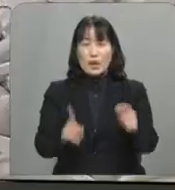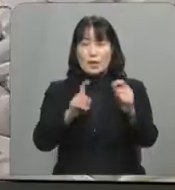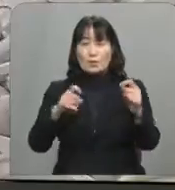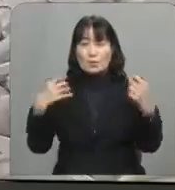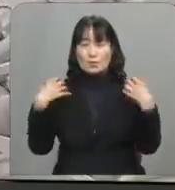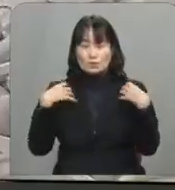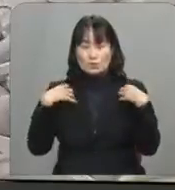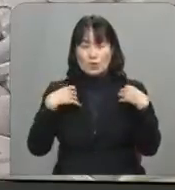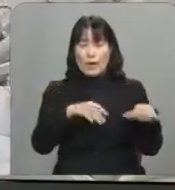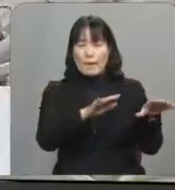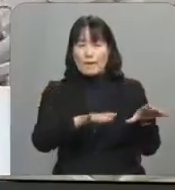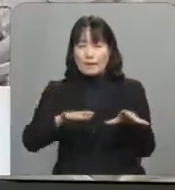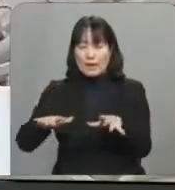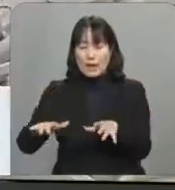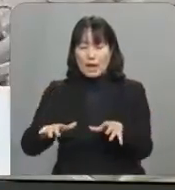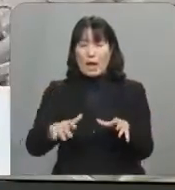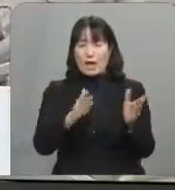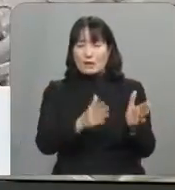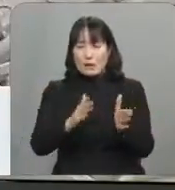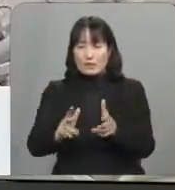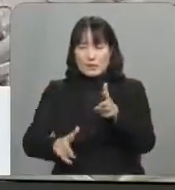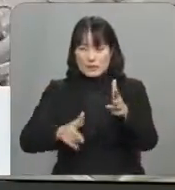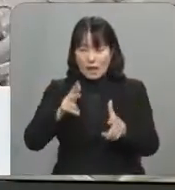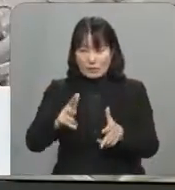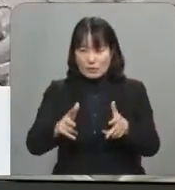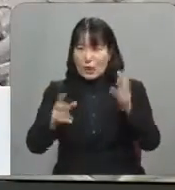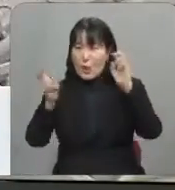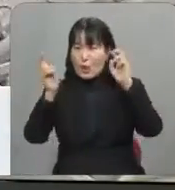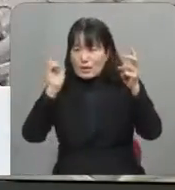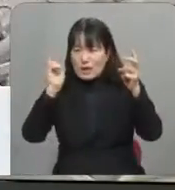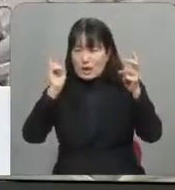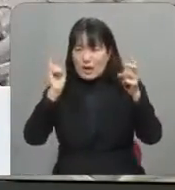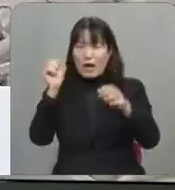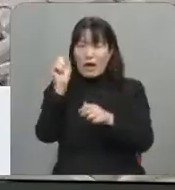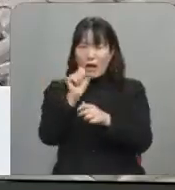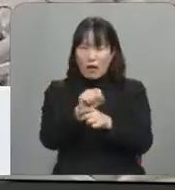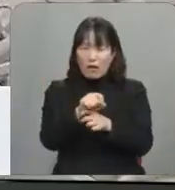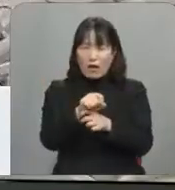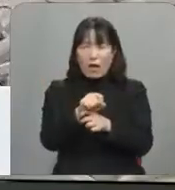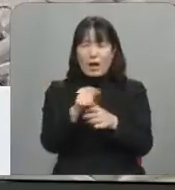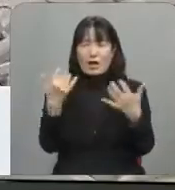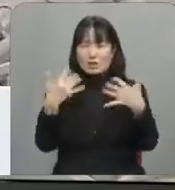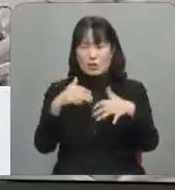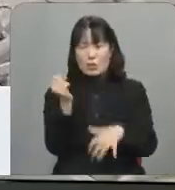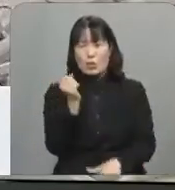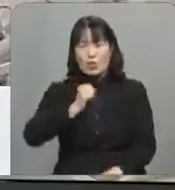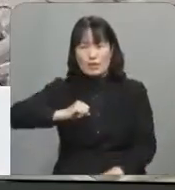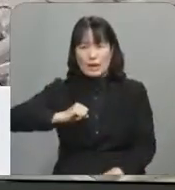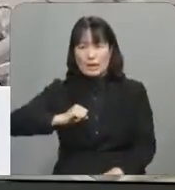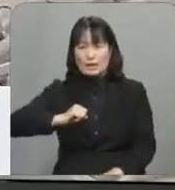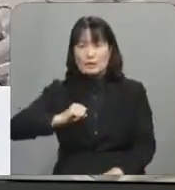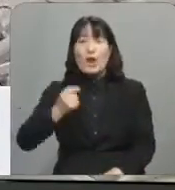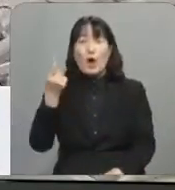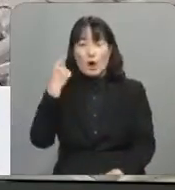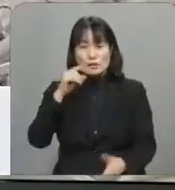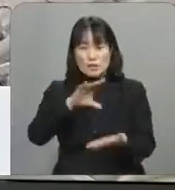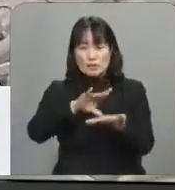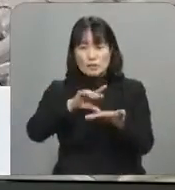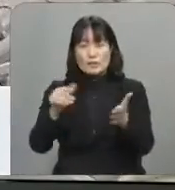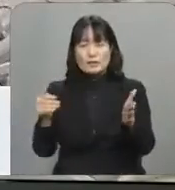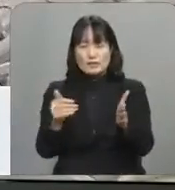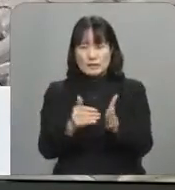고성 연안 정비사업 현장에서 건설사가 허가 조건을 위반한 정황이 확인됐다는 소식 어제 전해드렸는데요. 좀